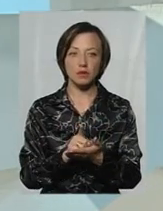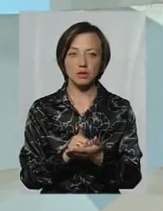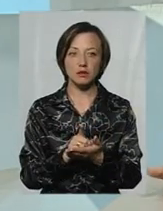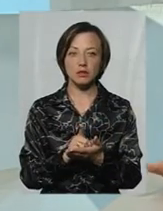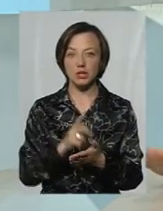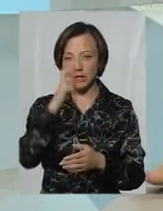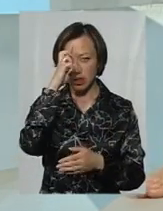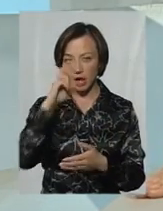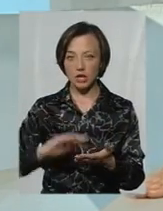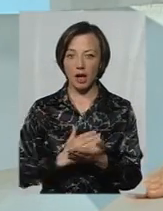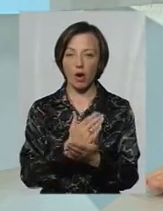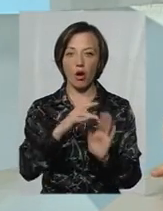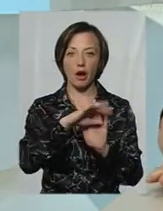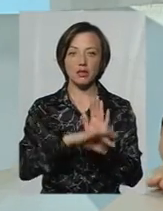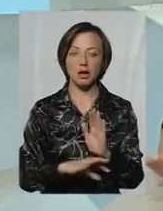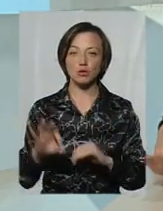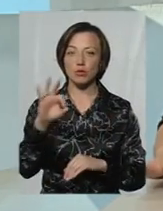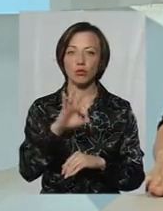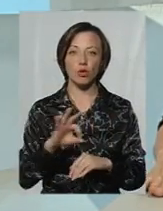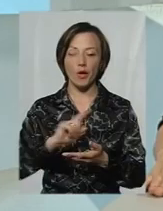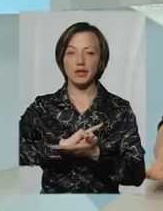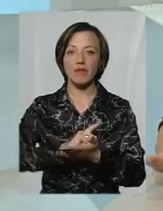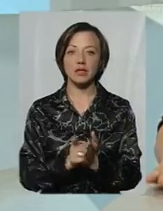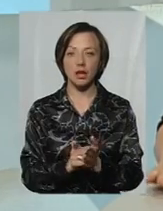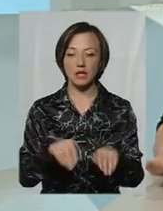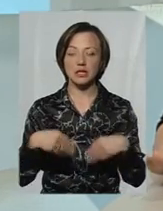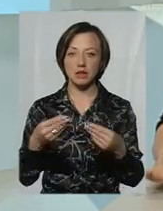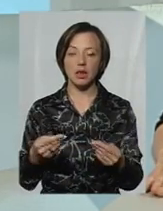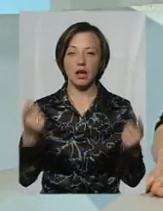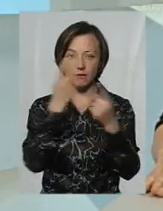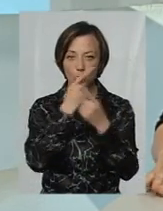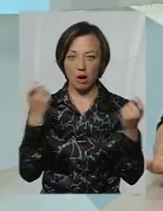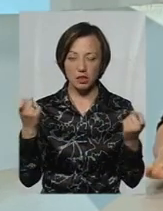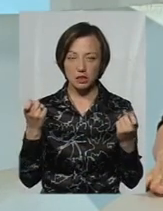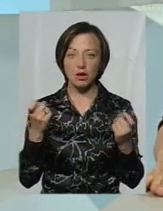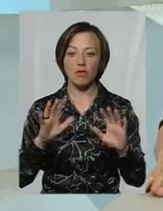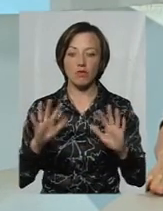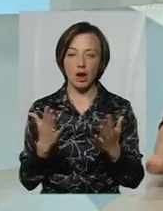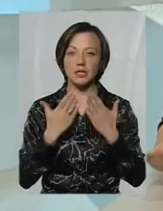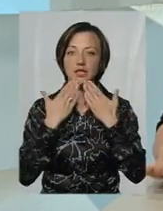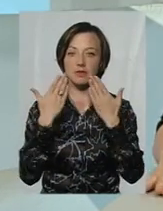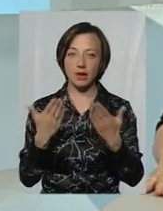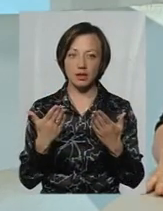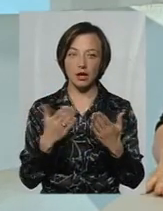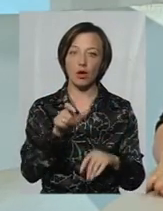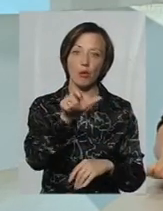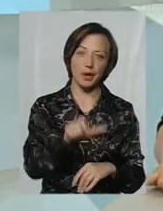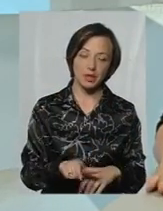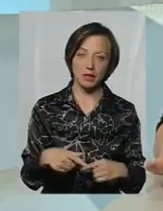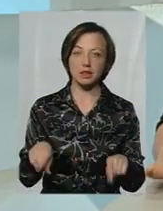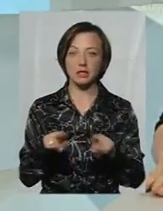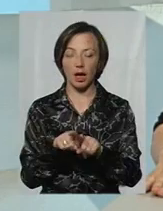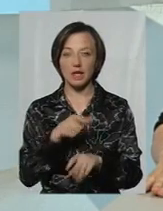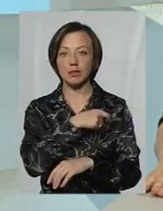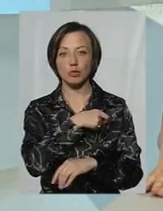якраз Держгеокадастру про невідкладність надання такої інформації у разі звернення як громадян, так